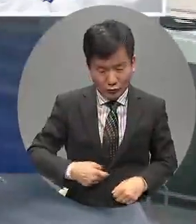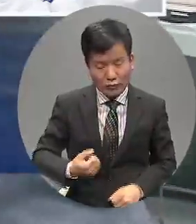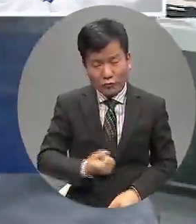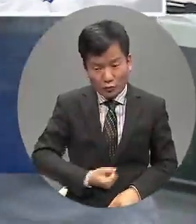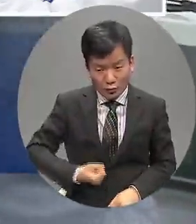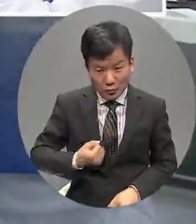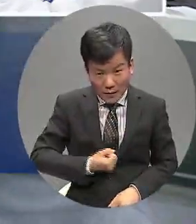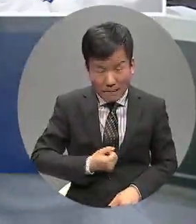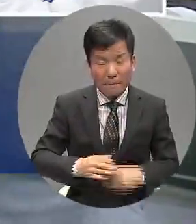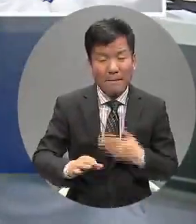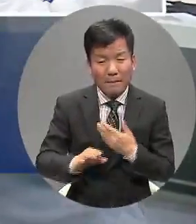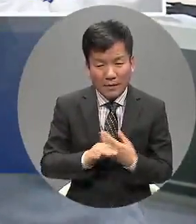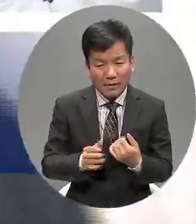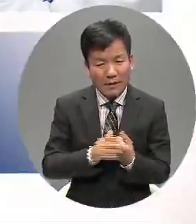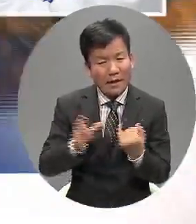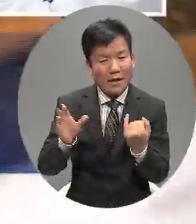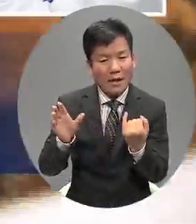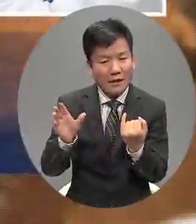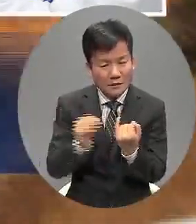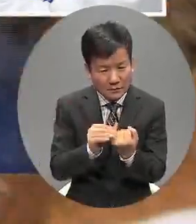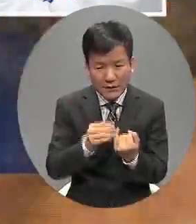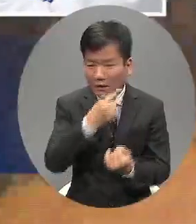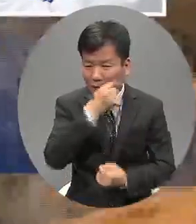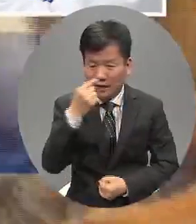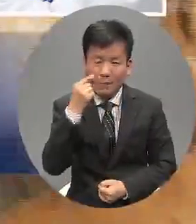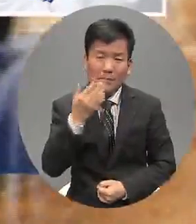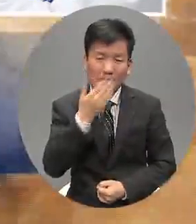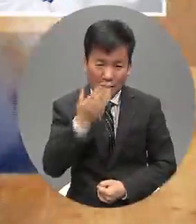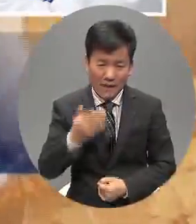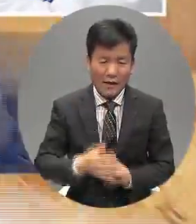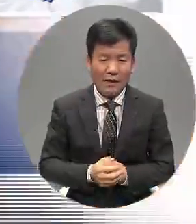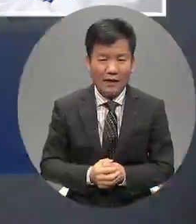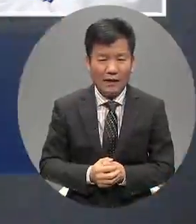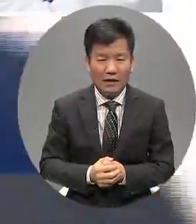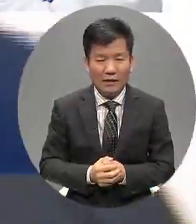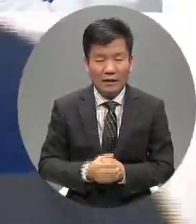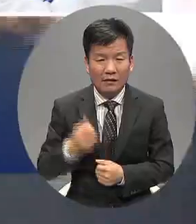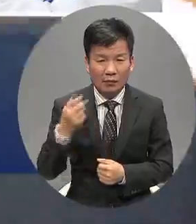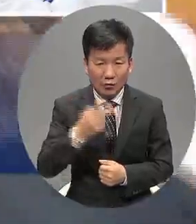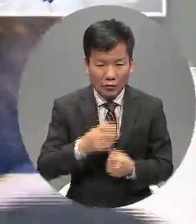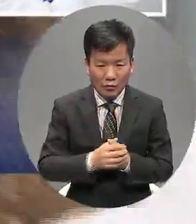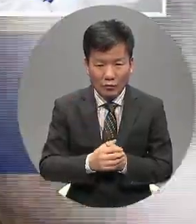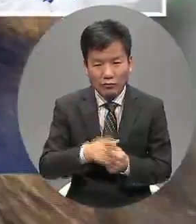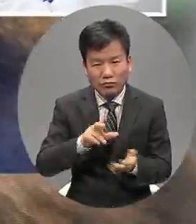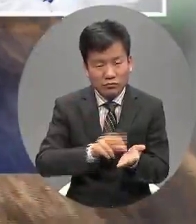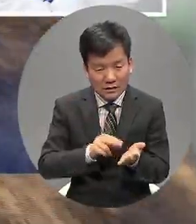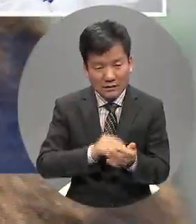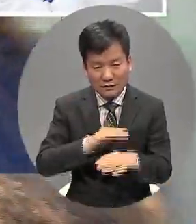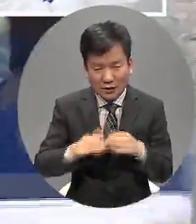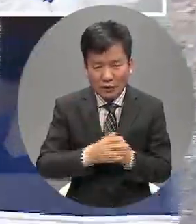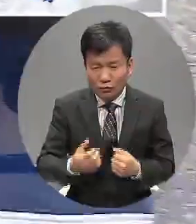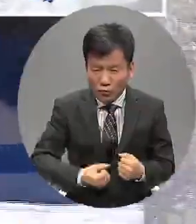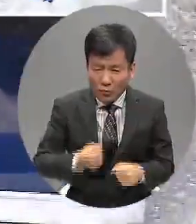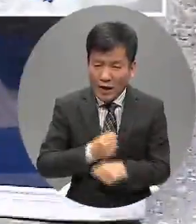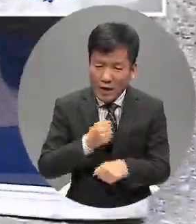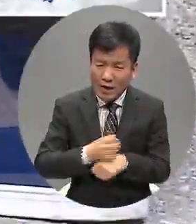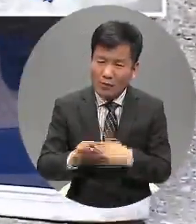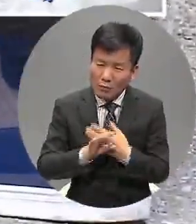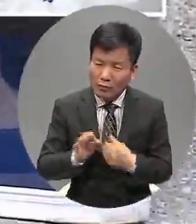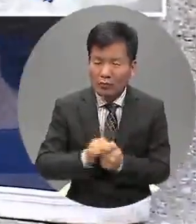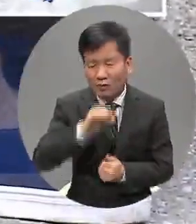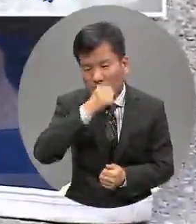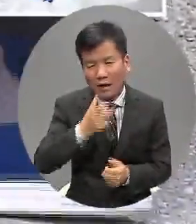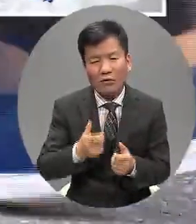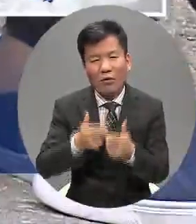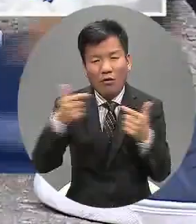초음파를 대면은 태아를 저희가 이제 확인할 수 있거든요. 윤리적인 차원을 또 극복하기 위해서 초음파를 한다는 거는 또 엄청난